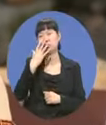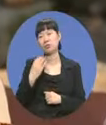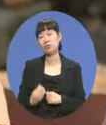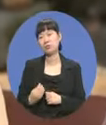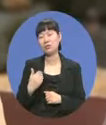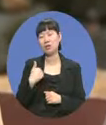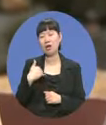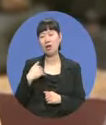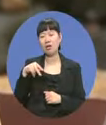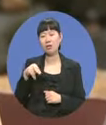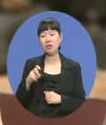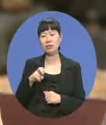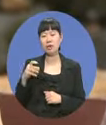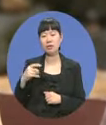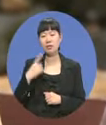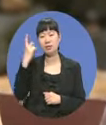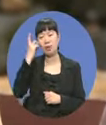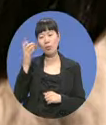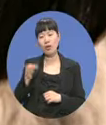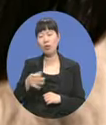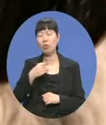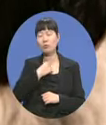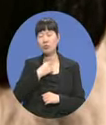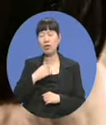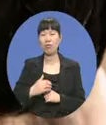나 스마트폰 사고 싶다.